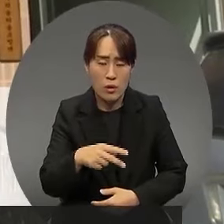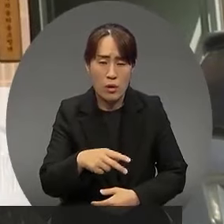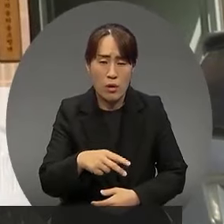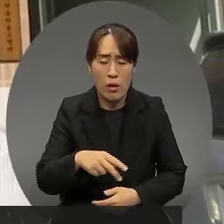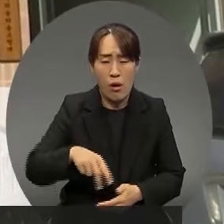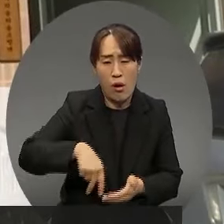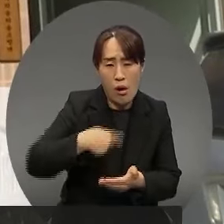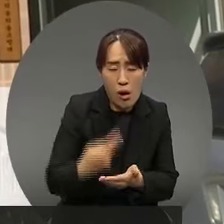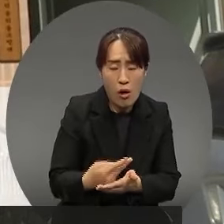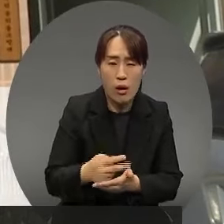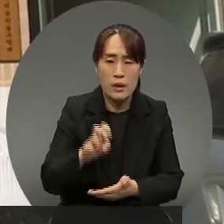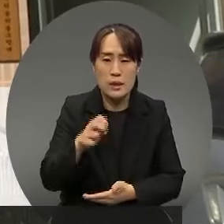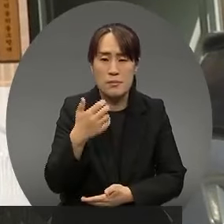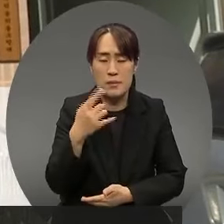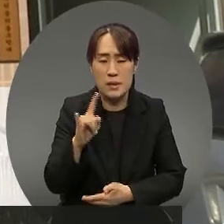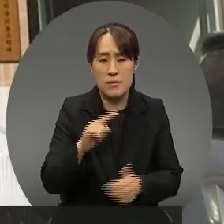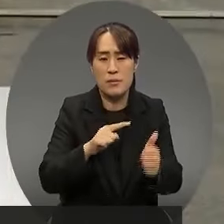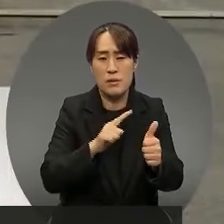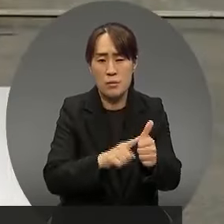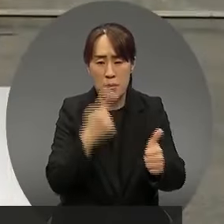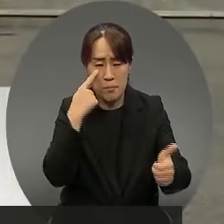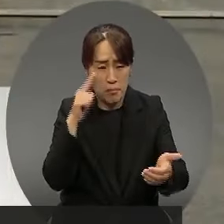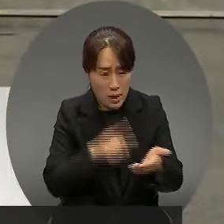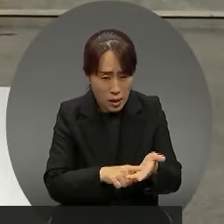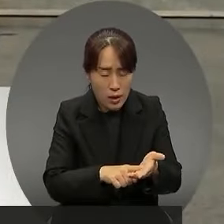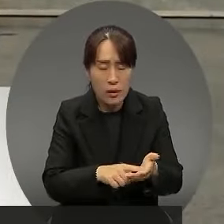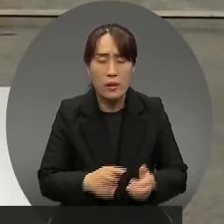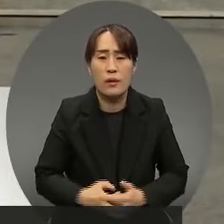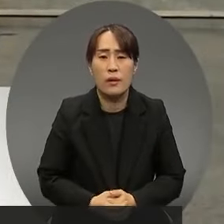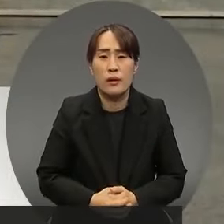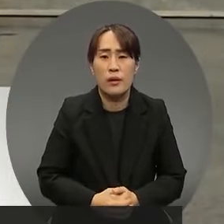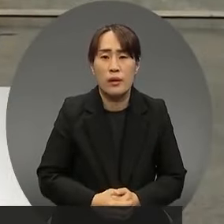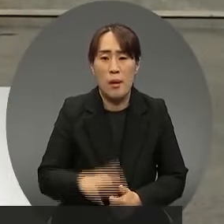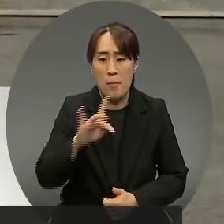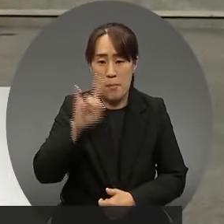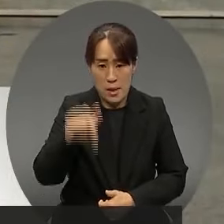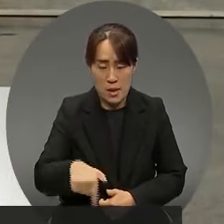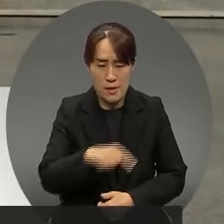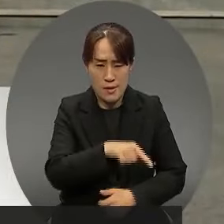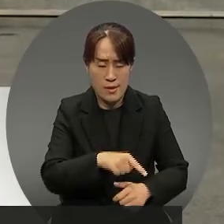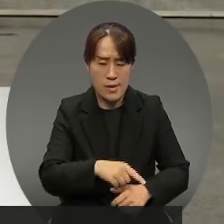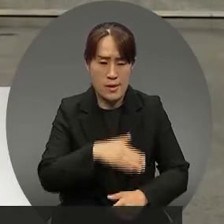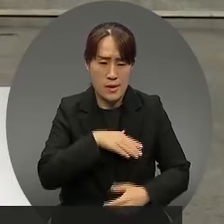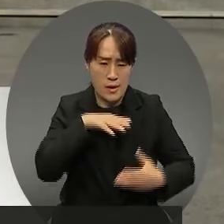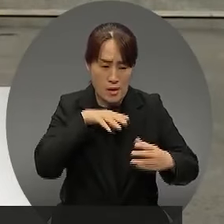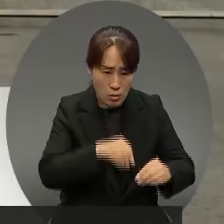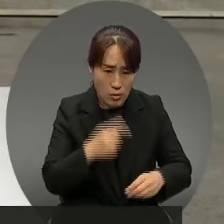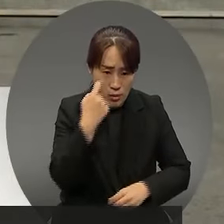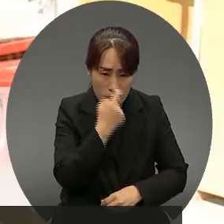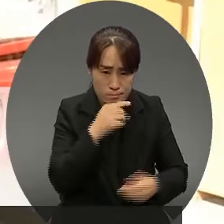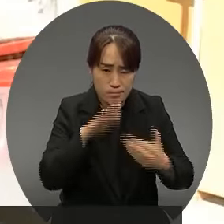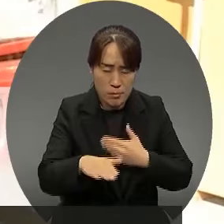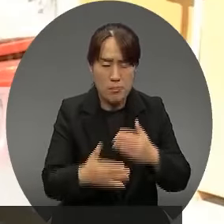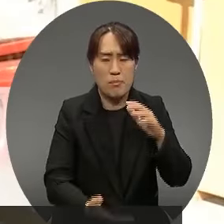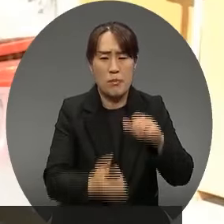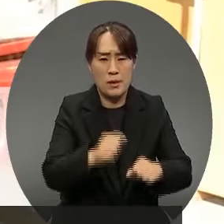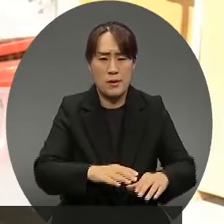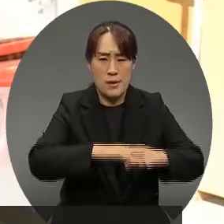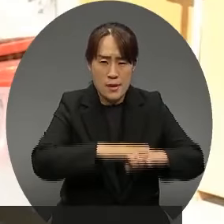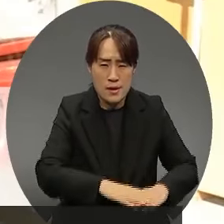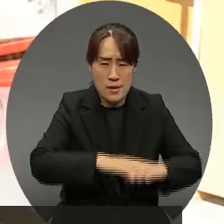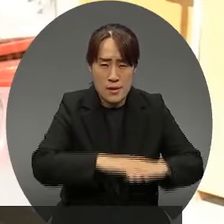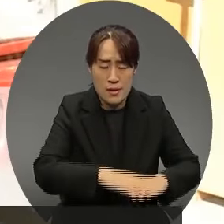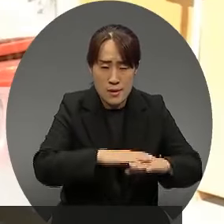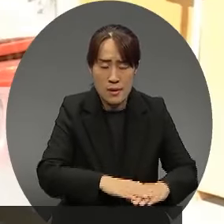일으키며 쓰러진 20대 남성을 발견했습니다 백 소방사는 심정지 상태임을 확인하고 곧바로 심패